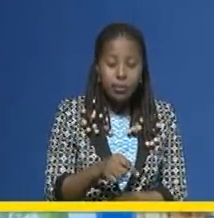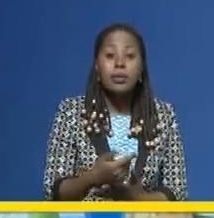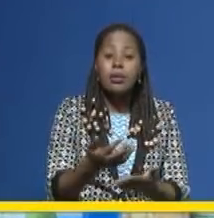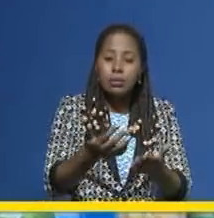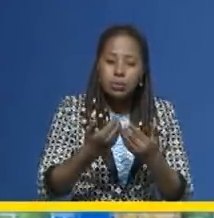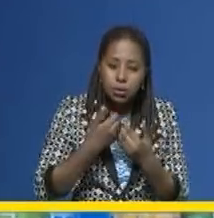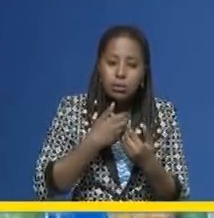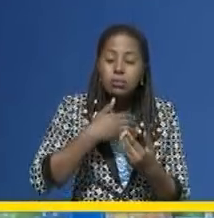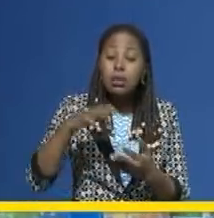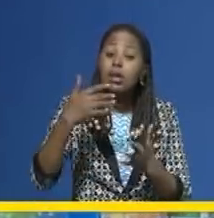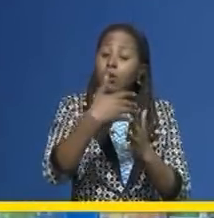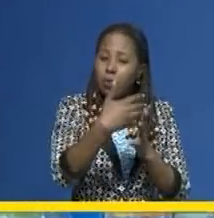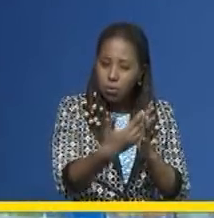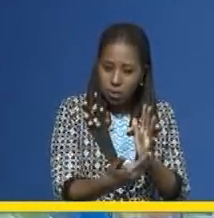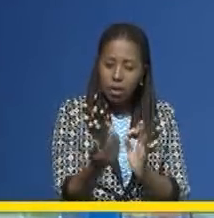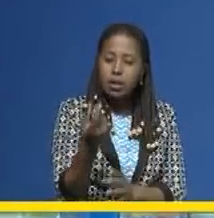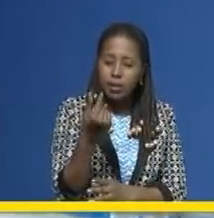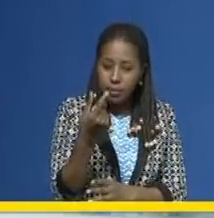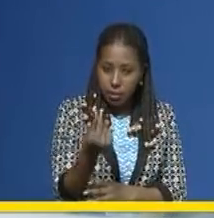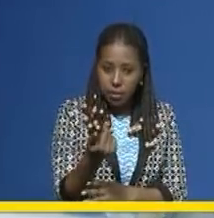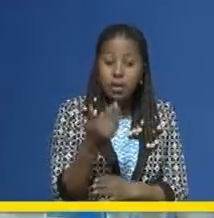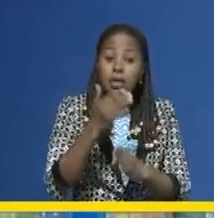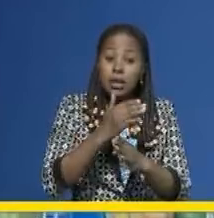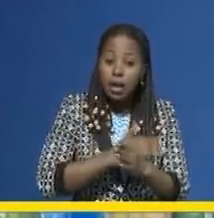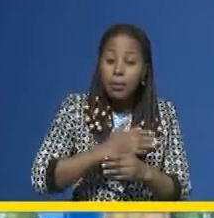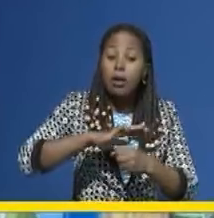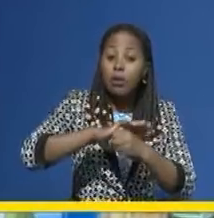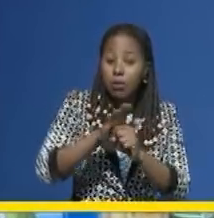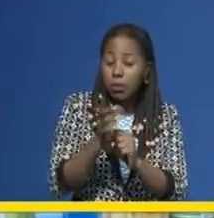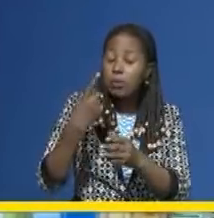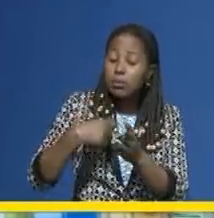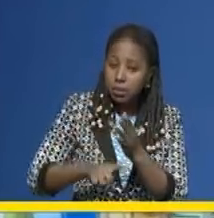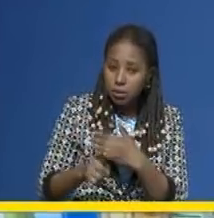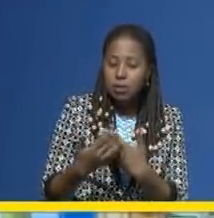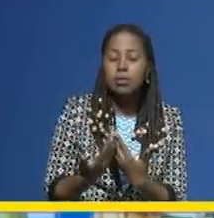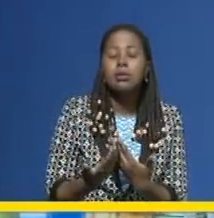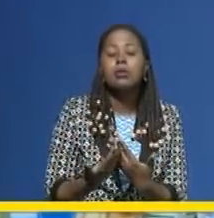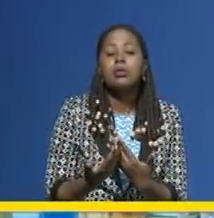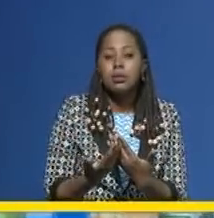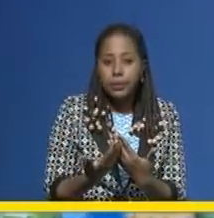watakeni walete orodha ya bei kabla ya corona kuingia.